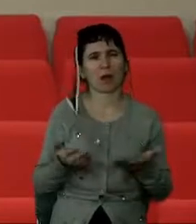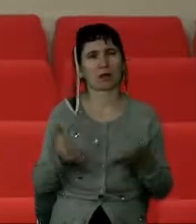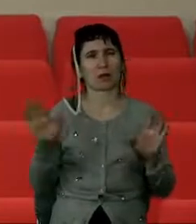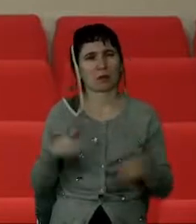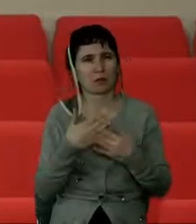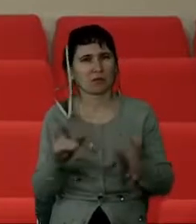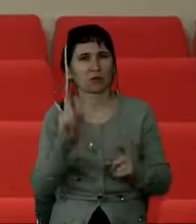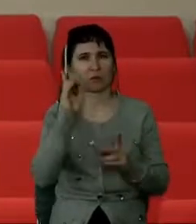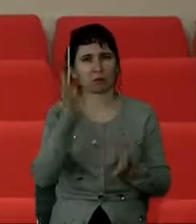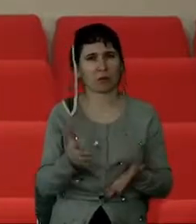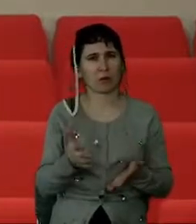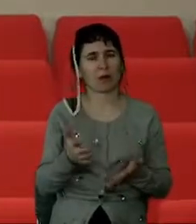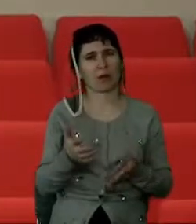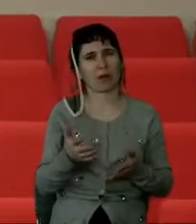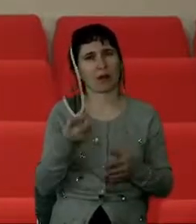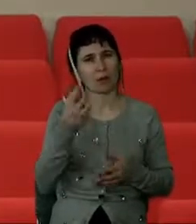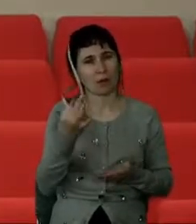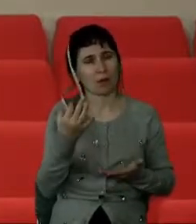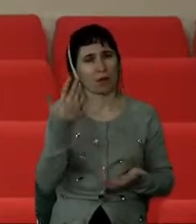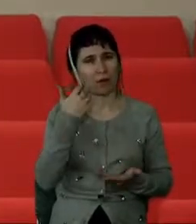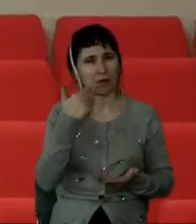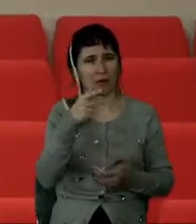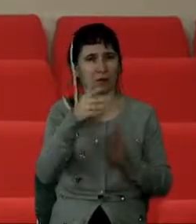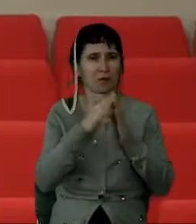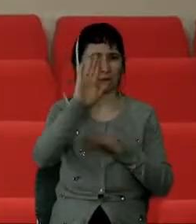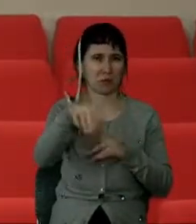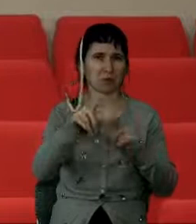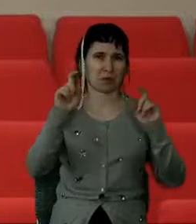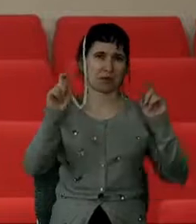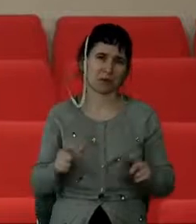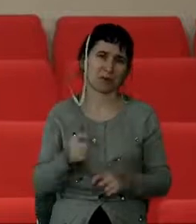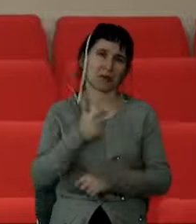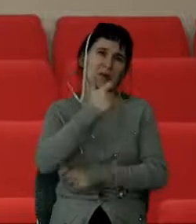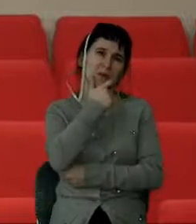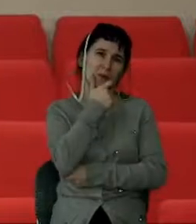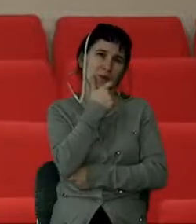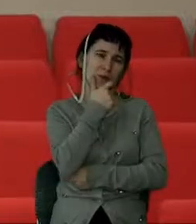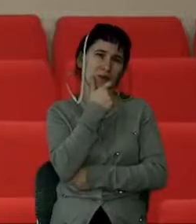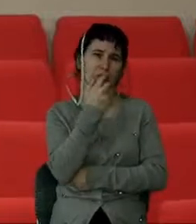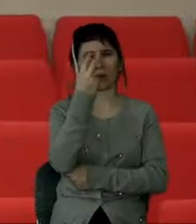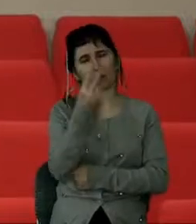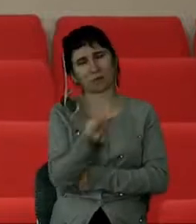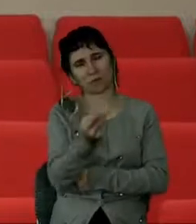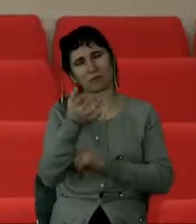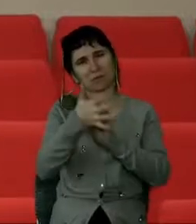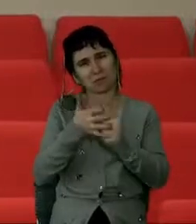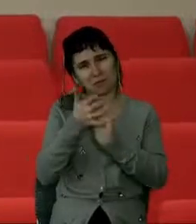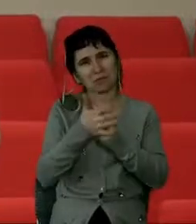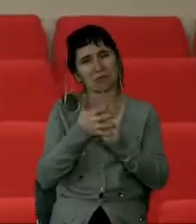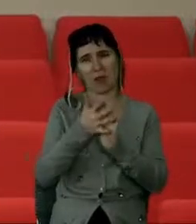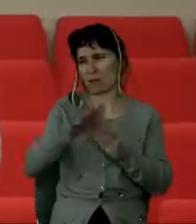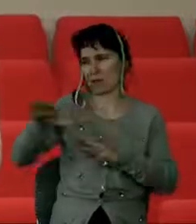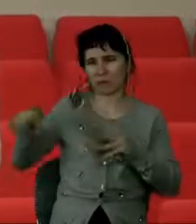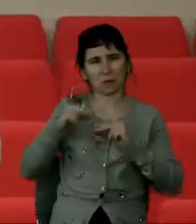навіть увімкнули онлайн і дивимось, мати подяку для нашого Господа.